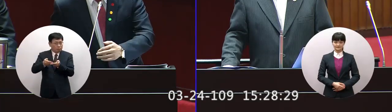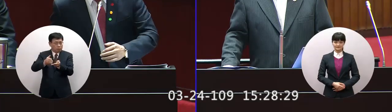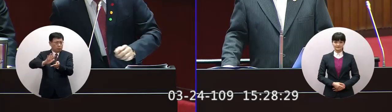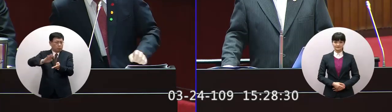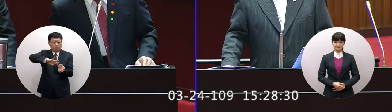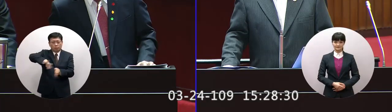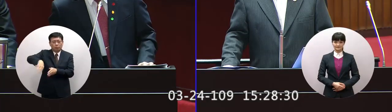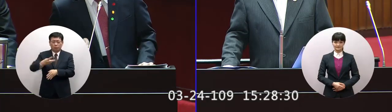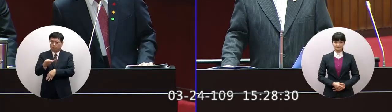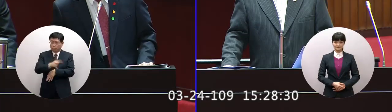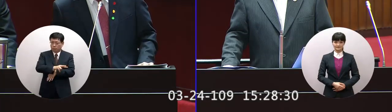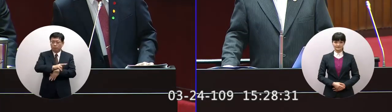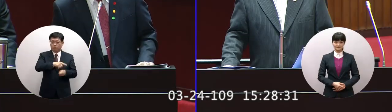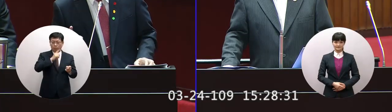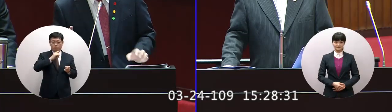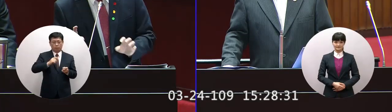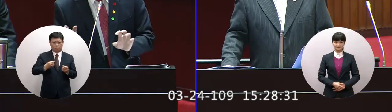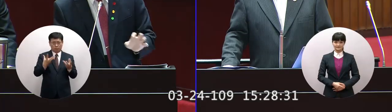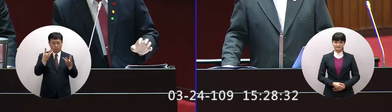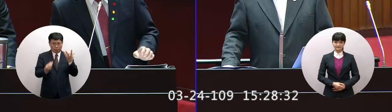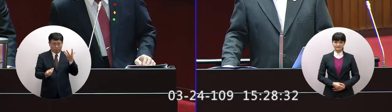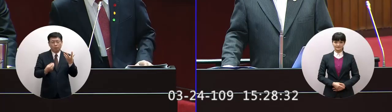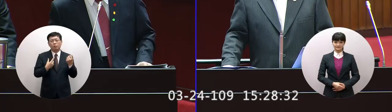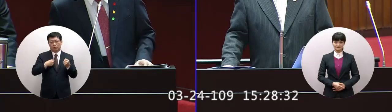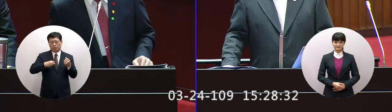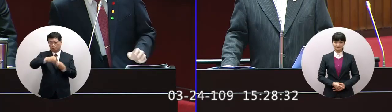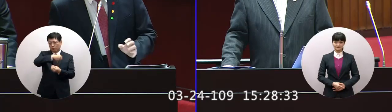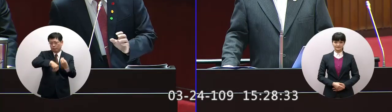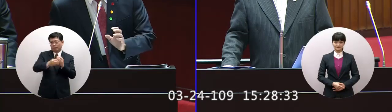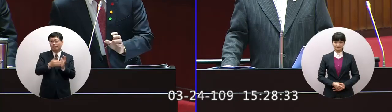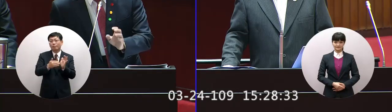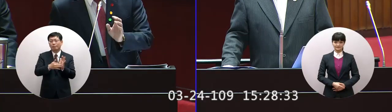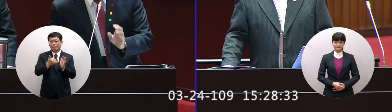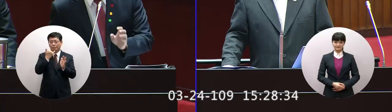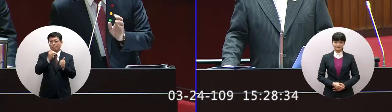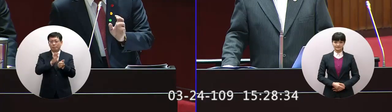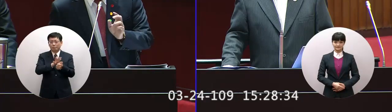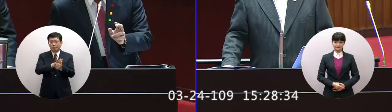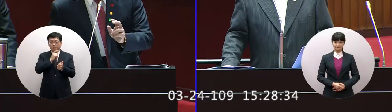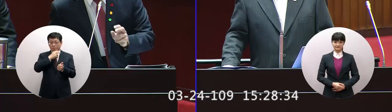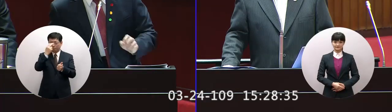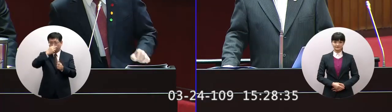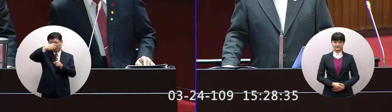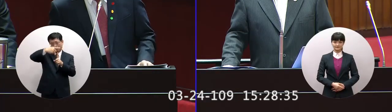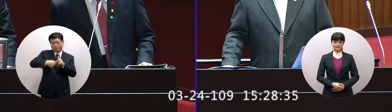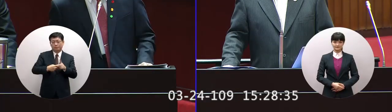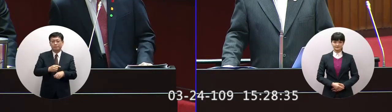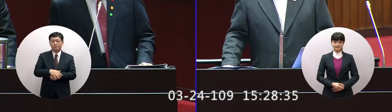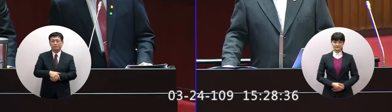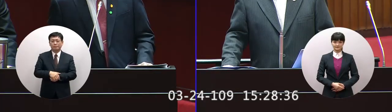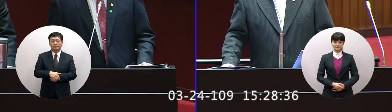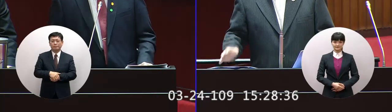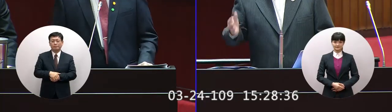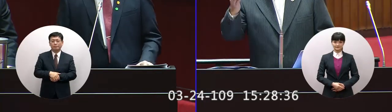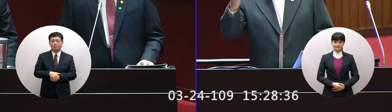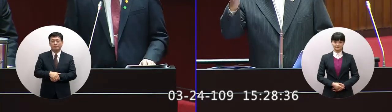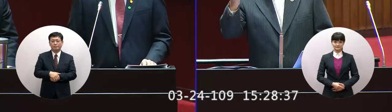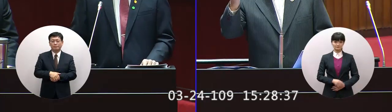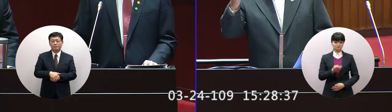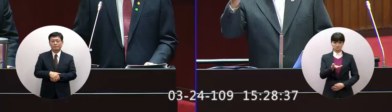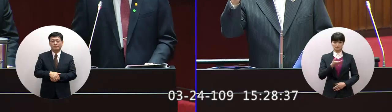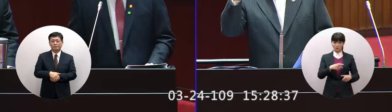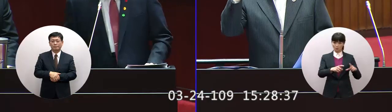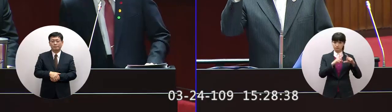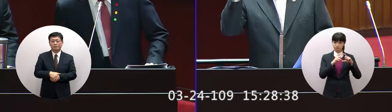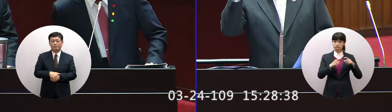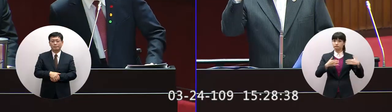的这一个天然气的量，我们也都做一个调整，来让这个风险降到最低。 那么你还没回答